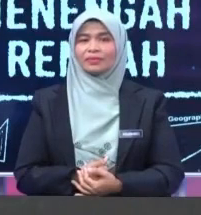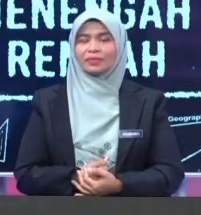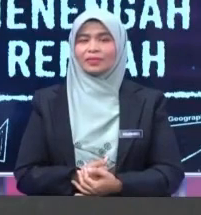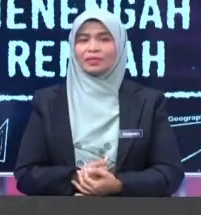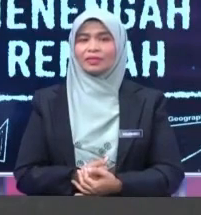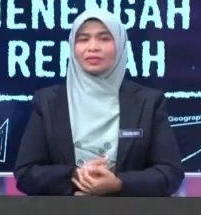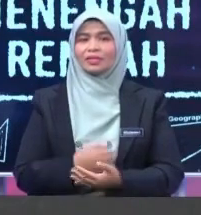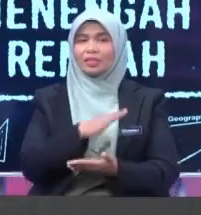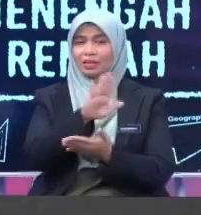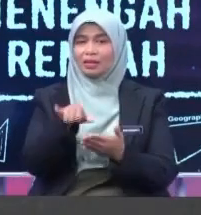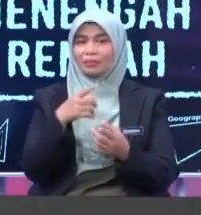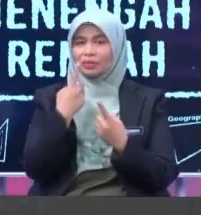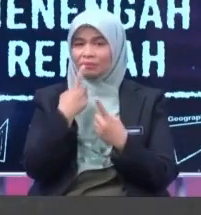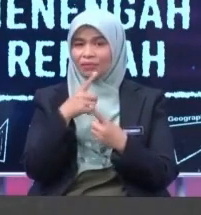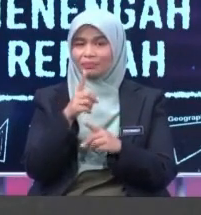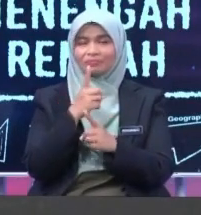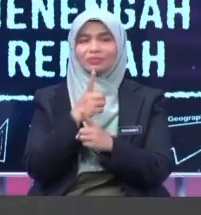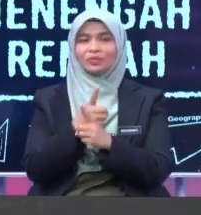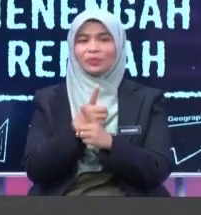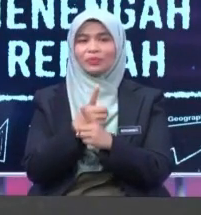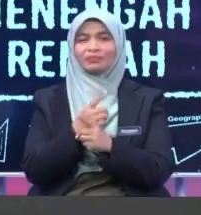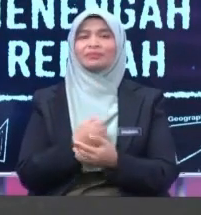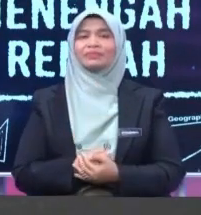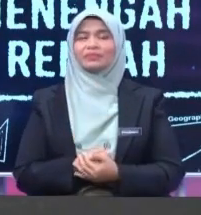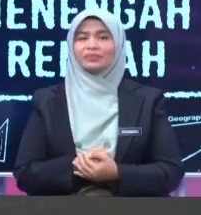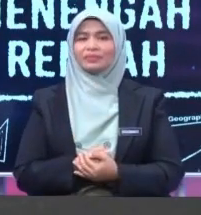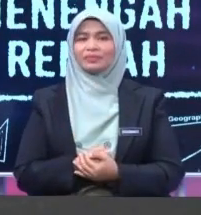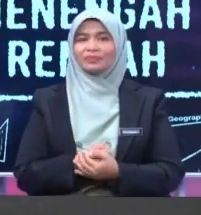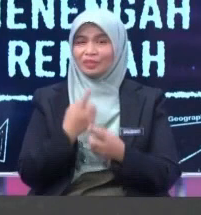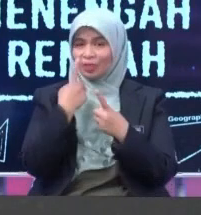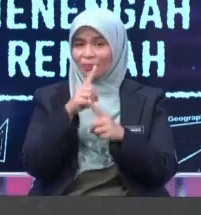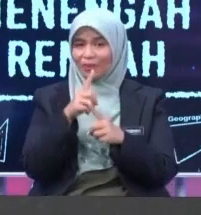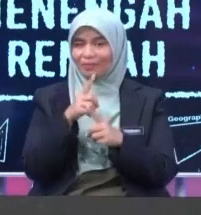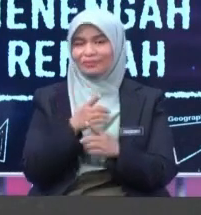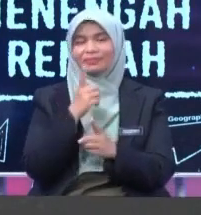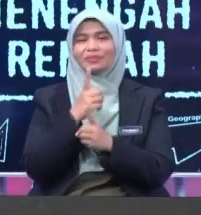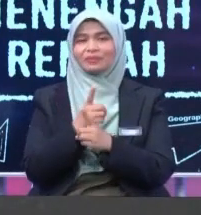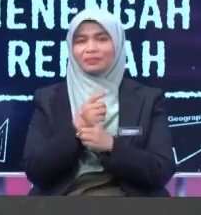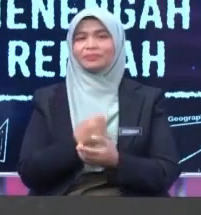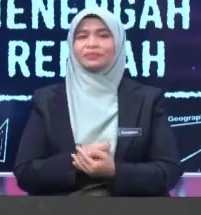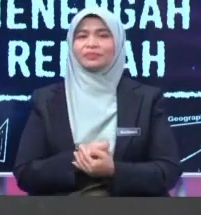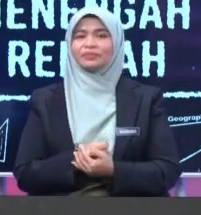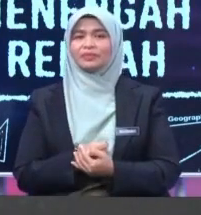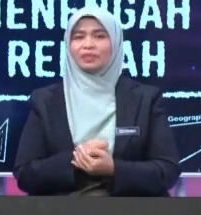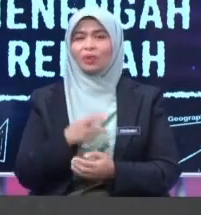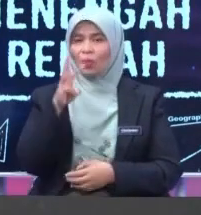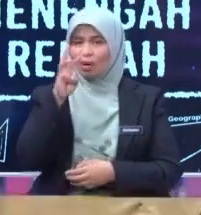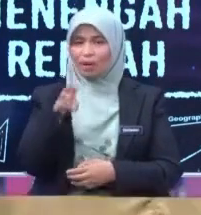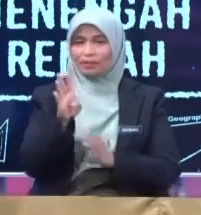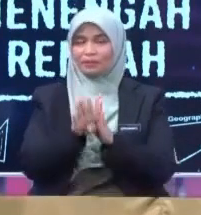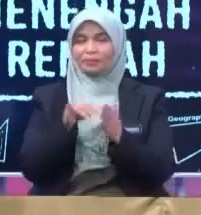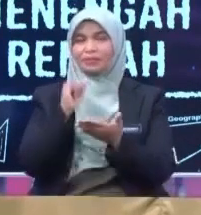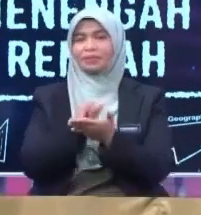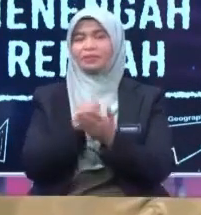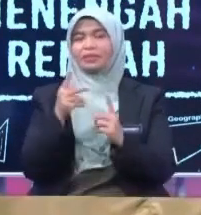angkat, semua jawab betul. Jadi kita tengok jawapannya. Ya, betul. Jawapannya adalah betul. Wajib beriman